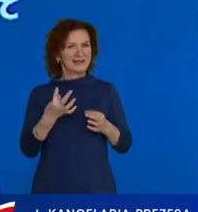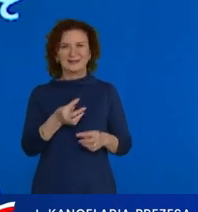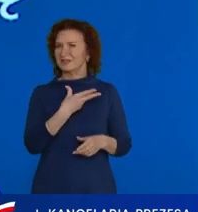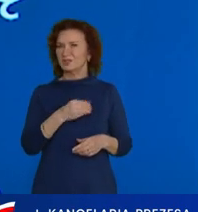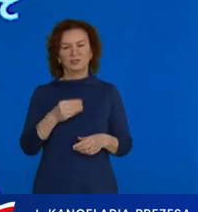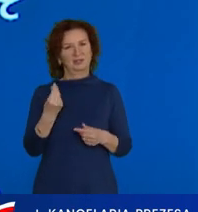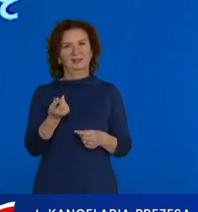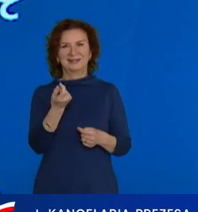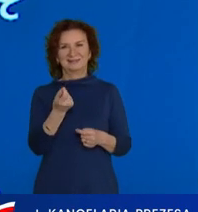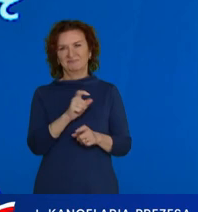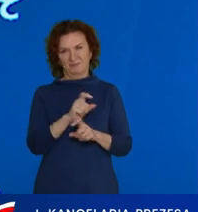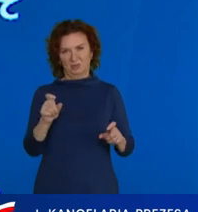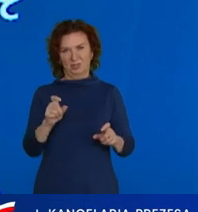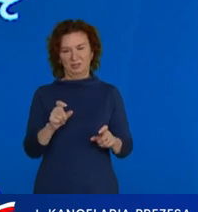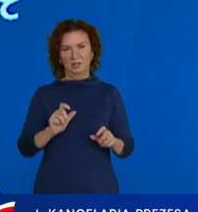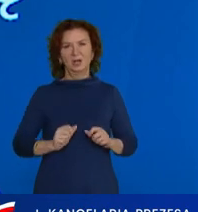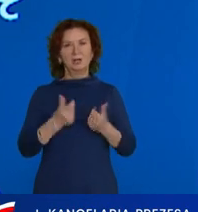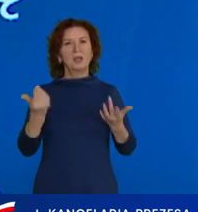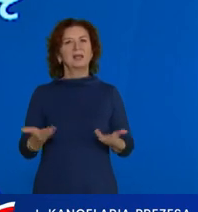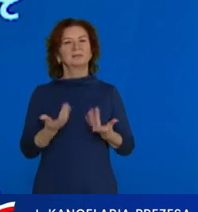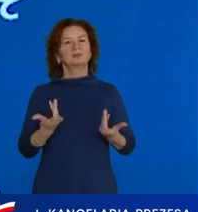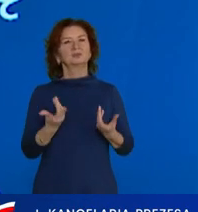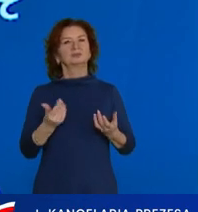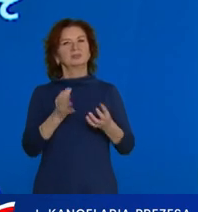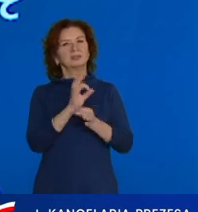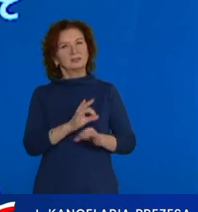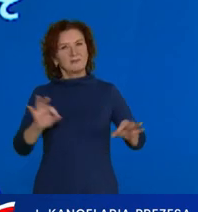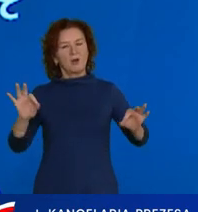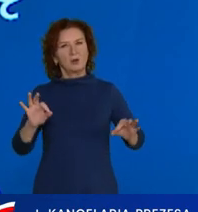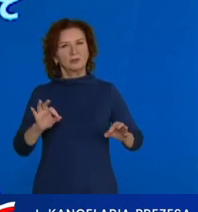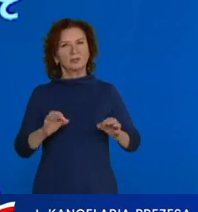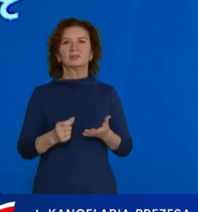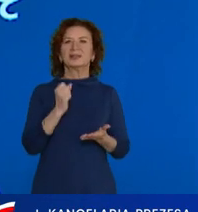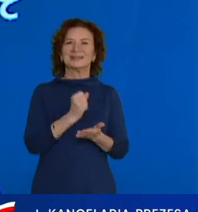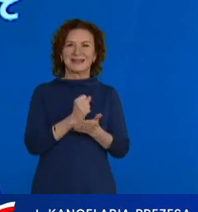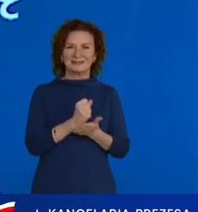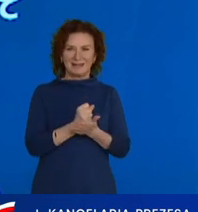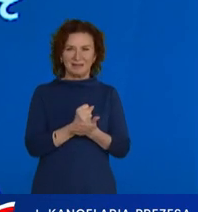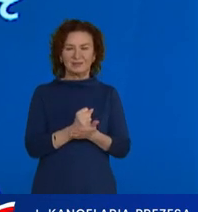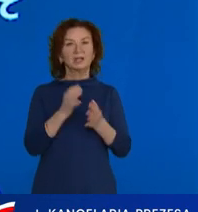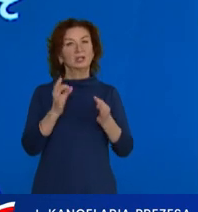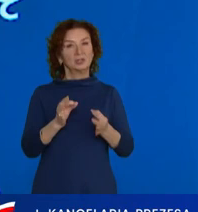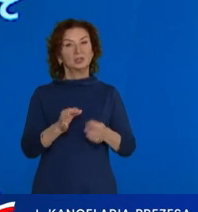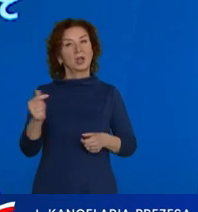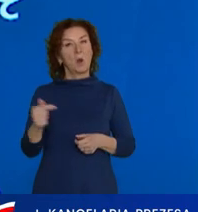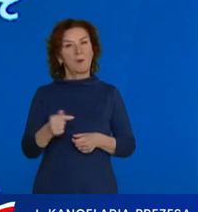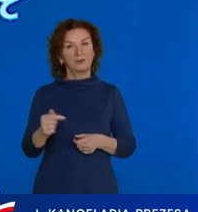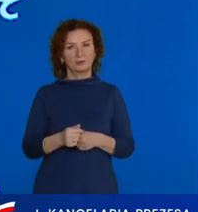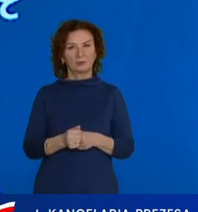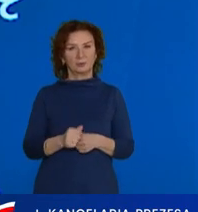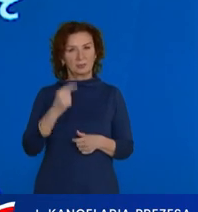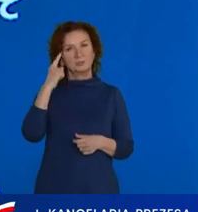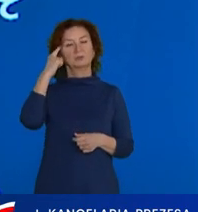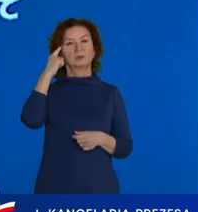aby poluźnić w sposób zasadniczy te zasady, które obowiązują dzisiaj. Bo